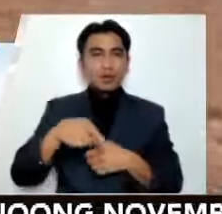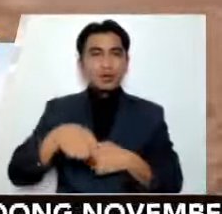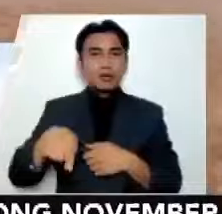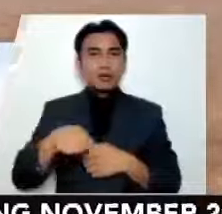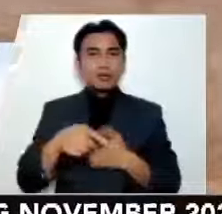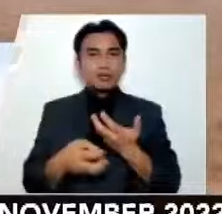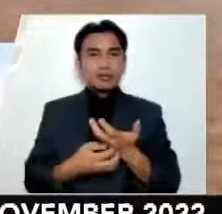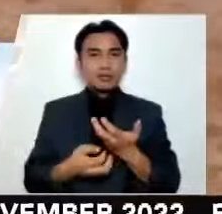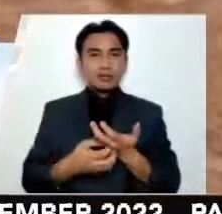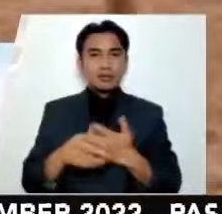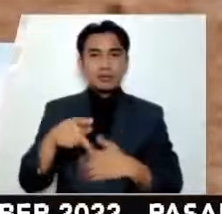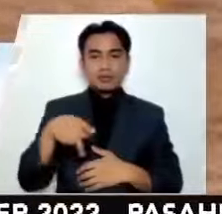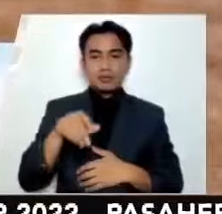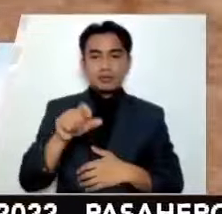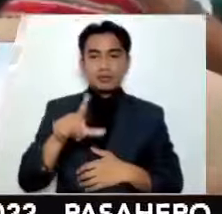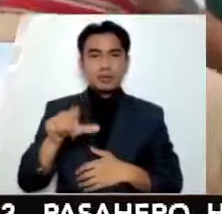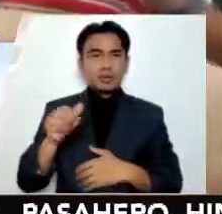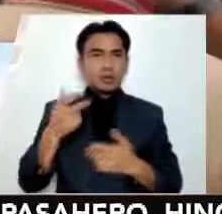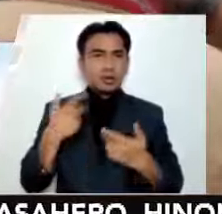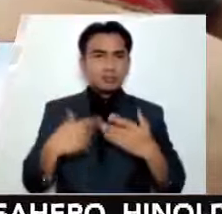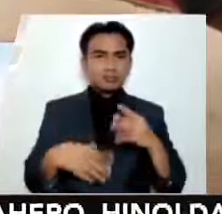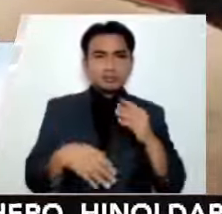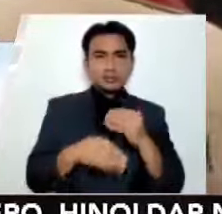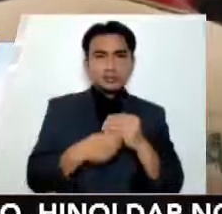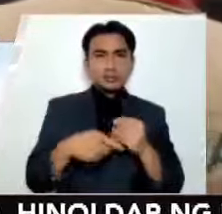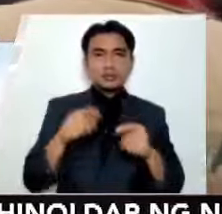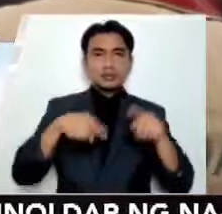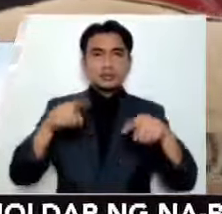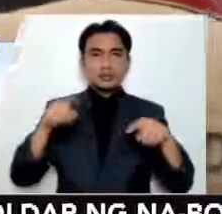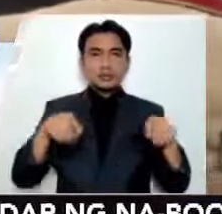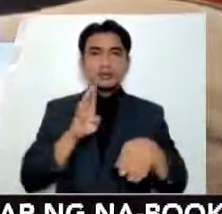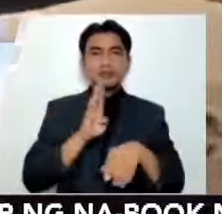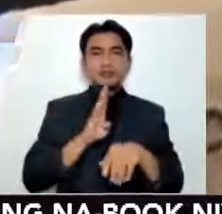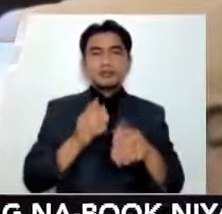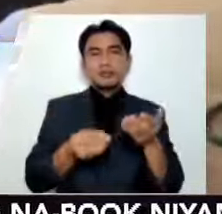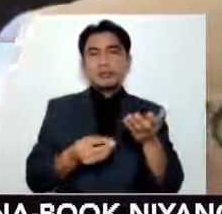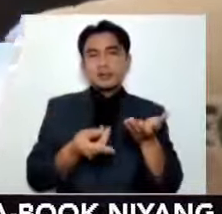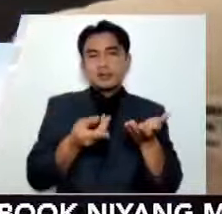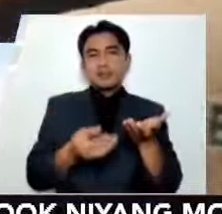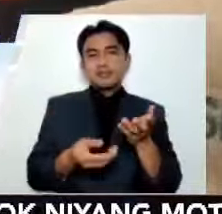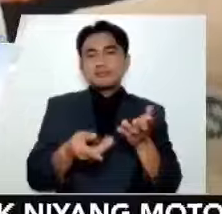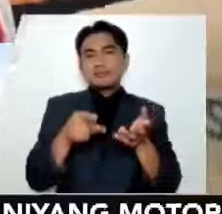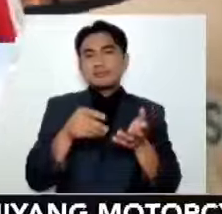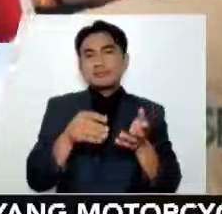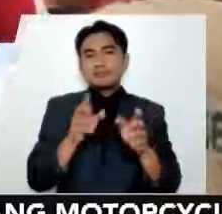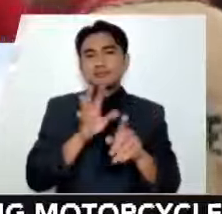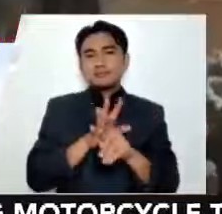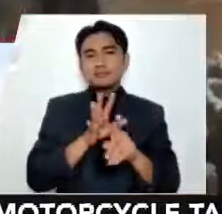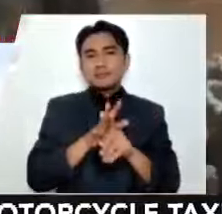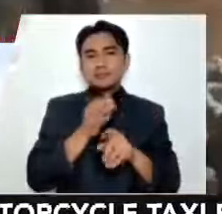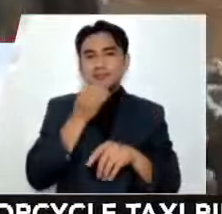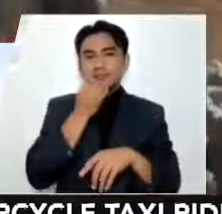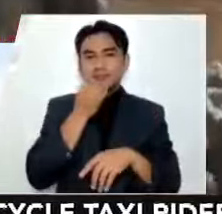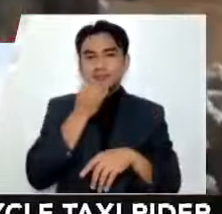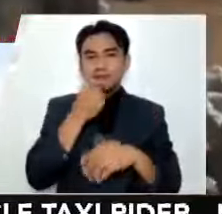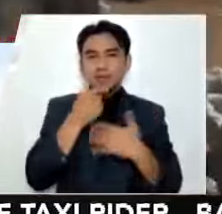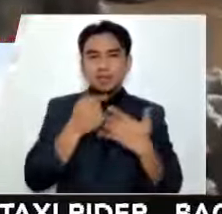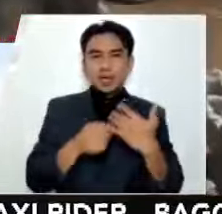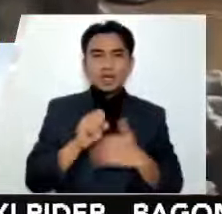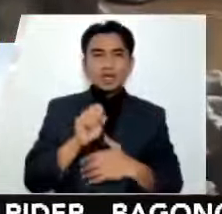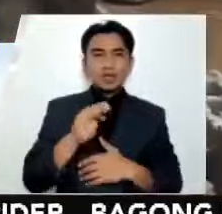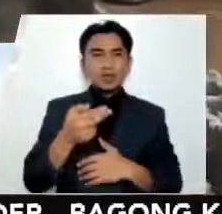ibang produkto ng Cordillera tulad ng heirloom rice mula sa Apayao, pinuneg o blood meat sausage ng Kalinga,